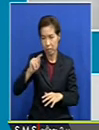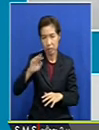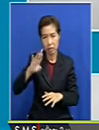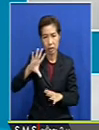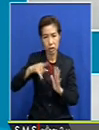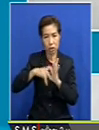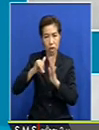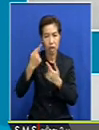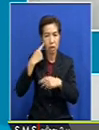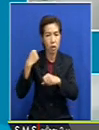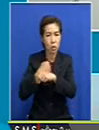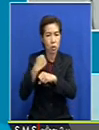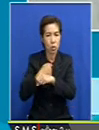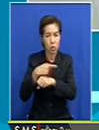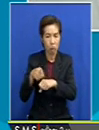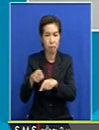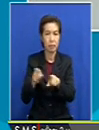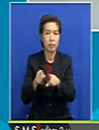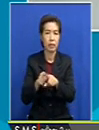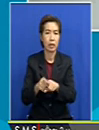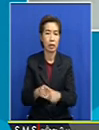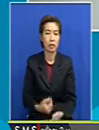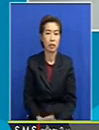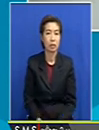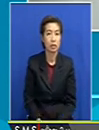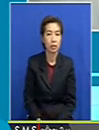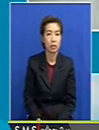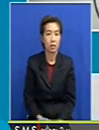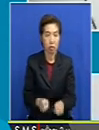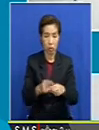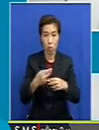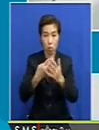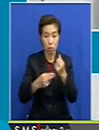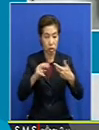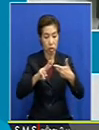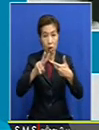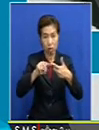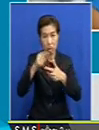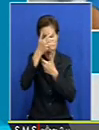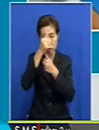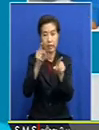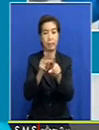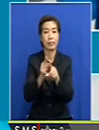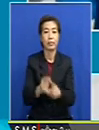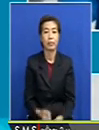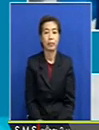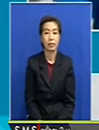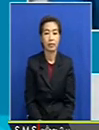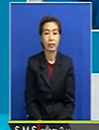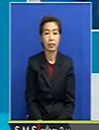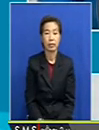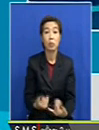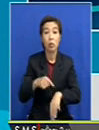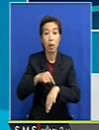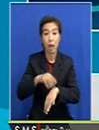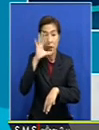างซึ่งไปซ้อมอยู่ค่ายมวยทีเคแสนชัยมวยไทยยิมของเสียแขก TK ก็ถือว่าเป็นอีกหนึ่งคู่ที่น่าติดตามครับคุณผู้ชมครับ ครับวันนี้เ